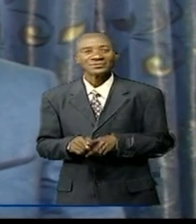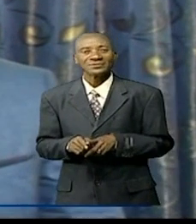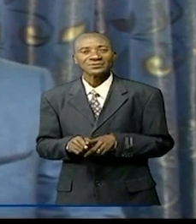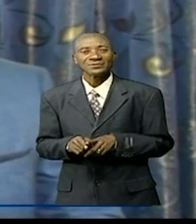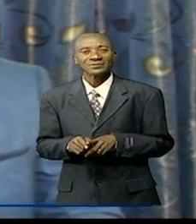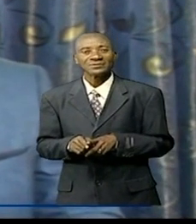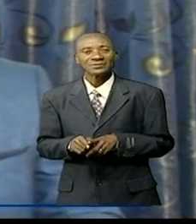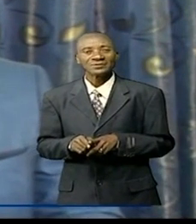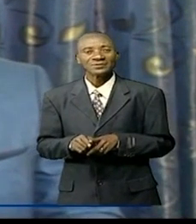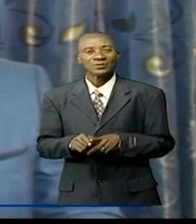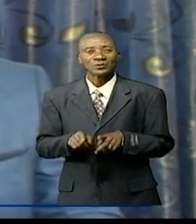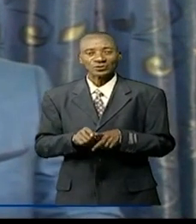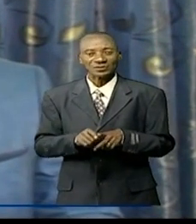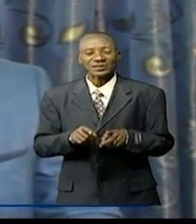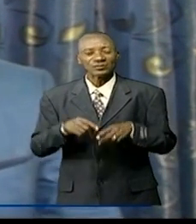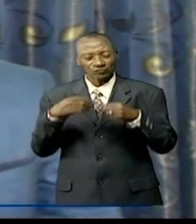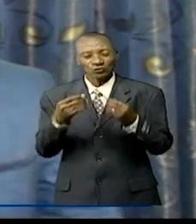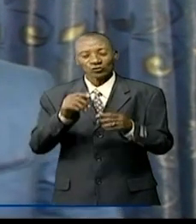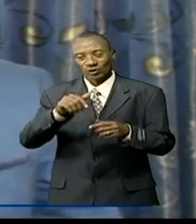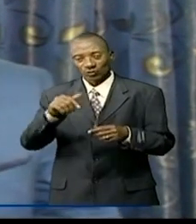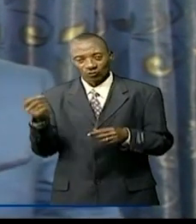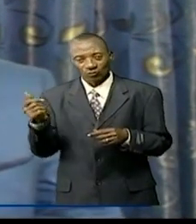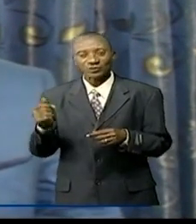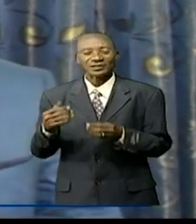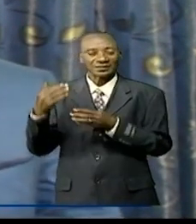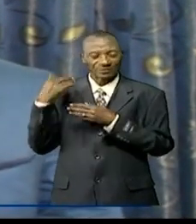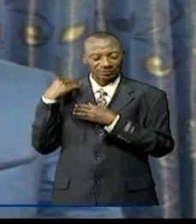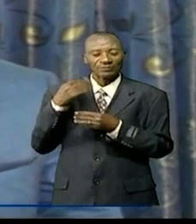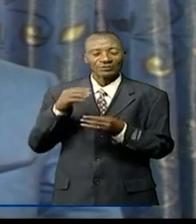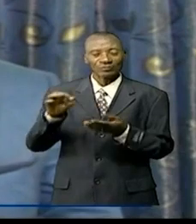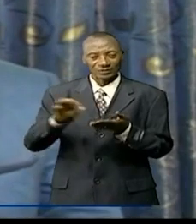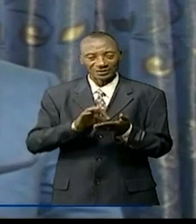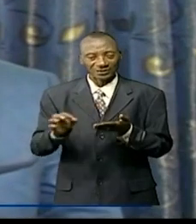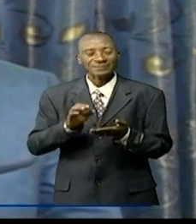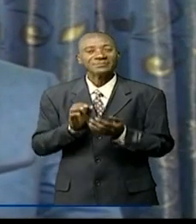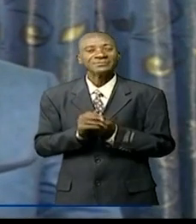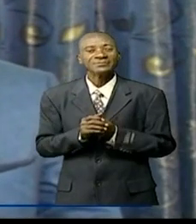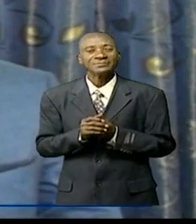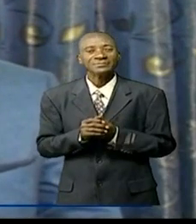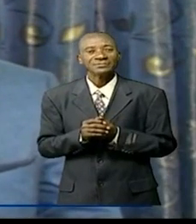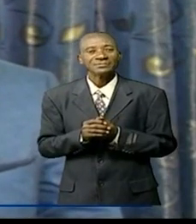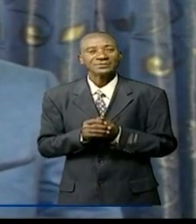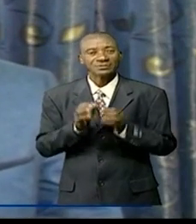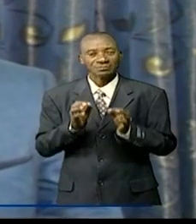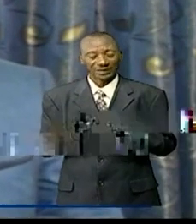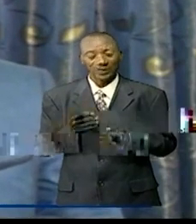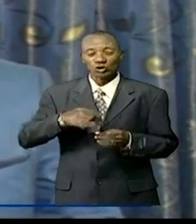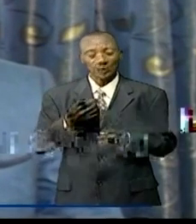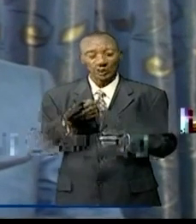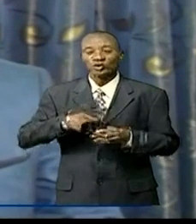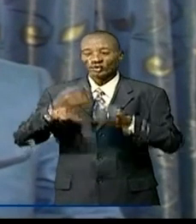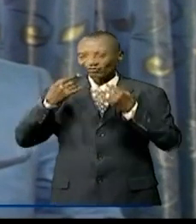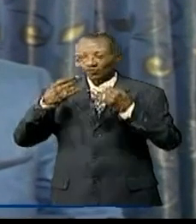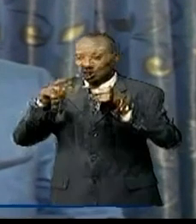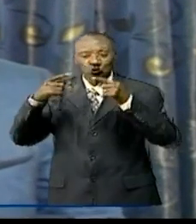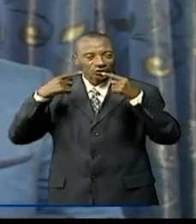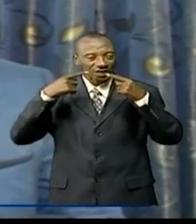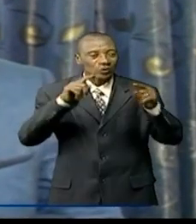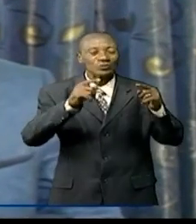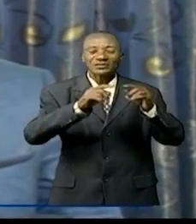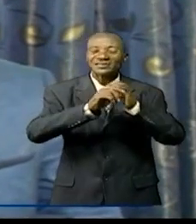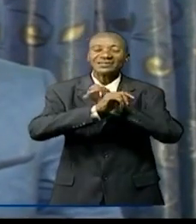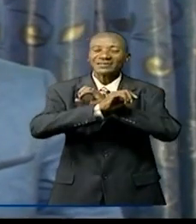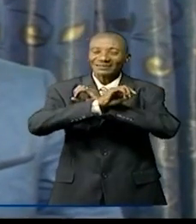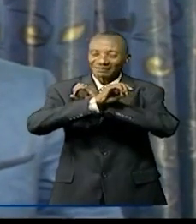en restant au milieu du village. Nous pensons avoir fourni les informations suffisantes